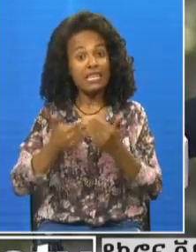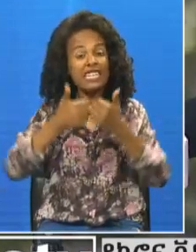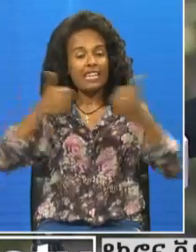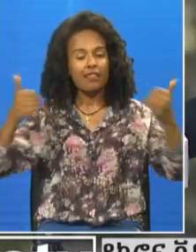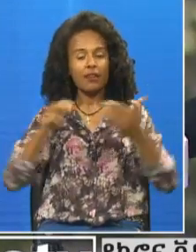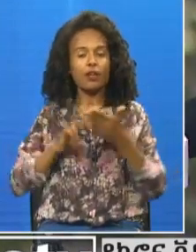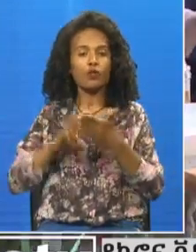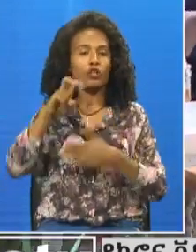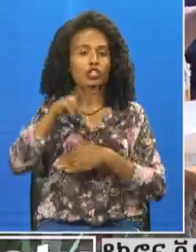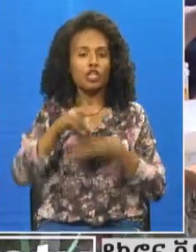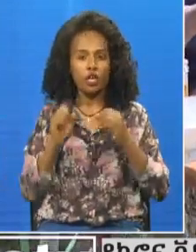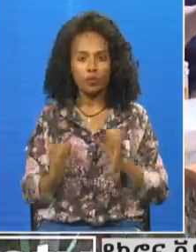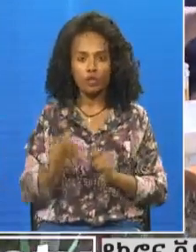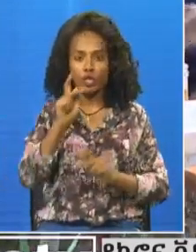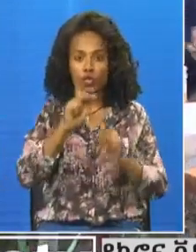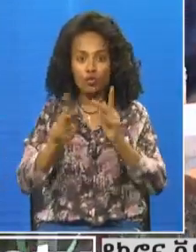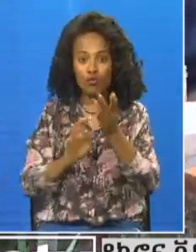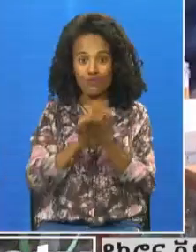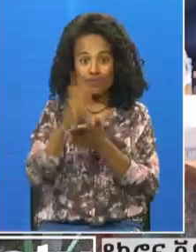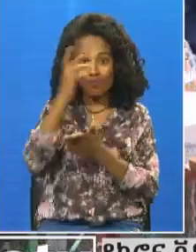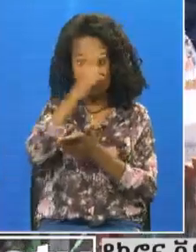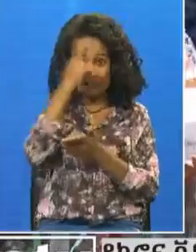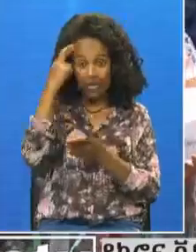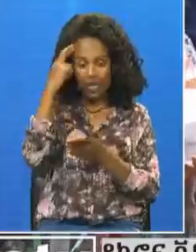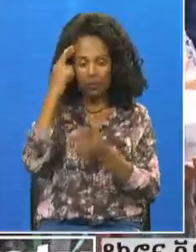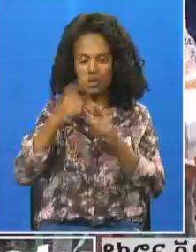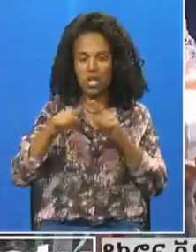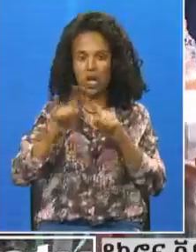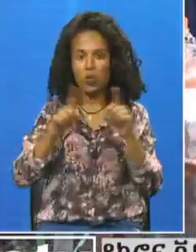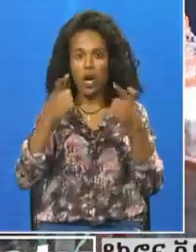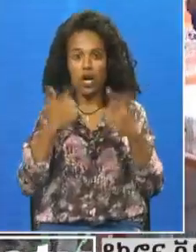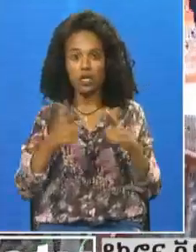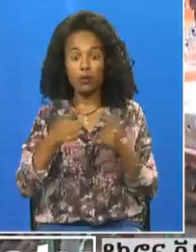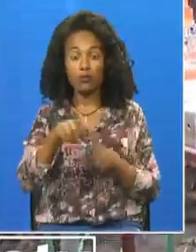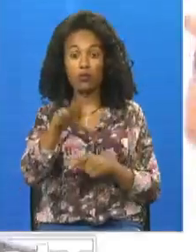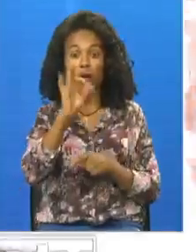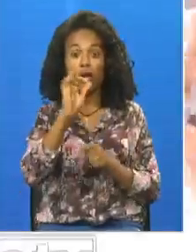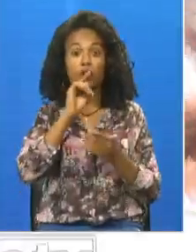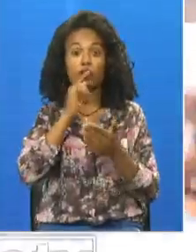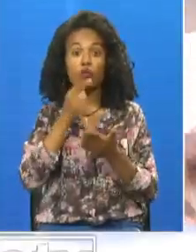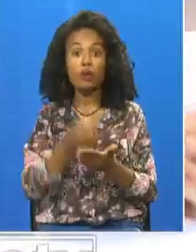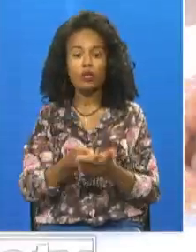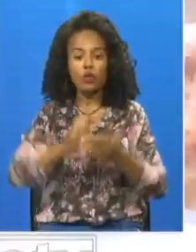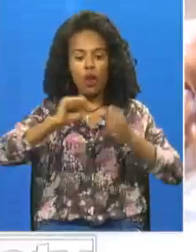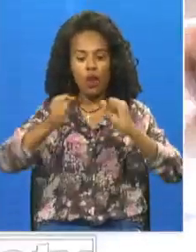ልየታና የግንዛቤ ማስጨበጫ ስራ መስራት አስፈላጊ ሆኖ ስለተገኘ